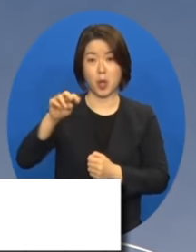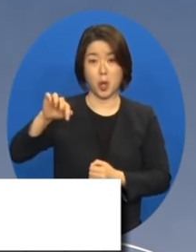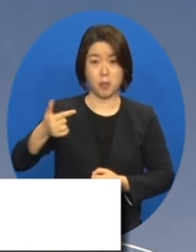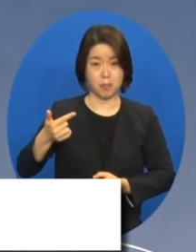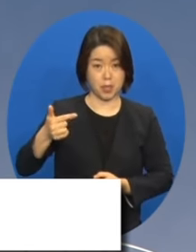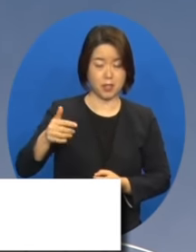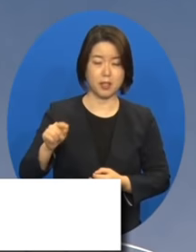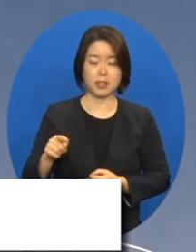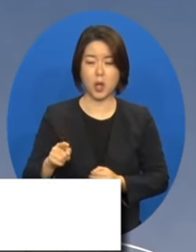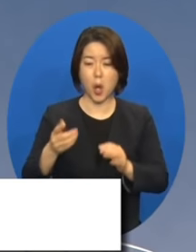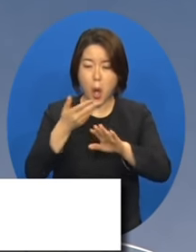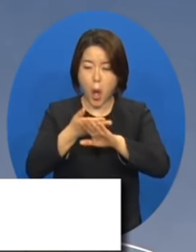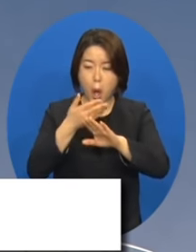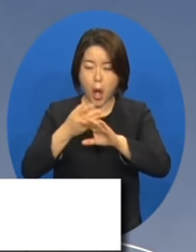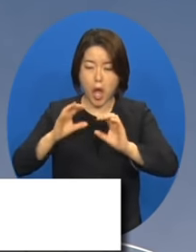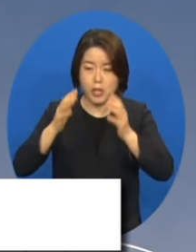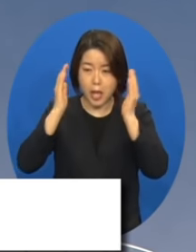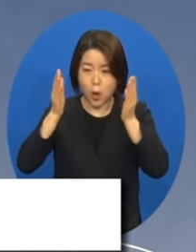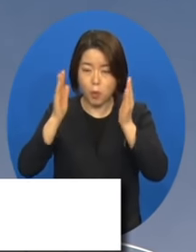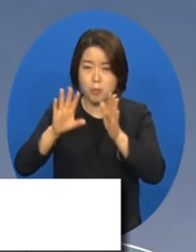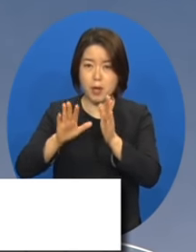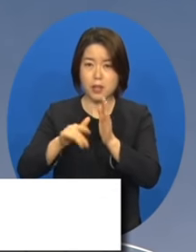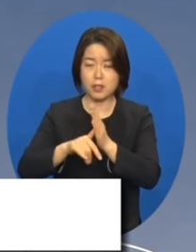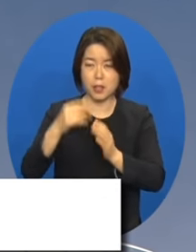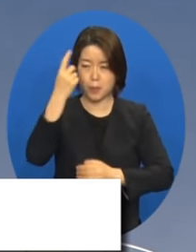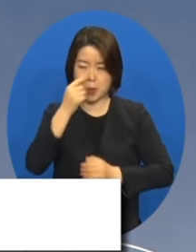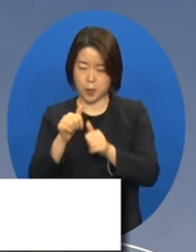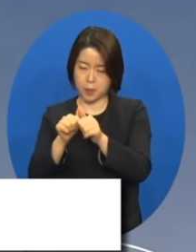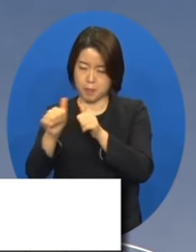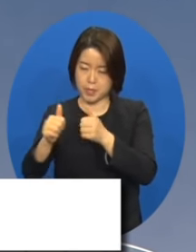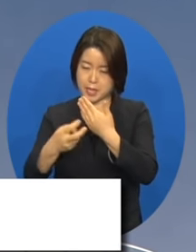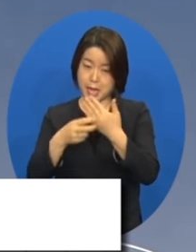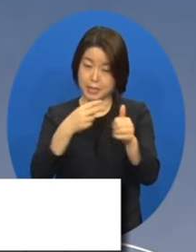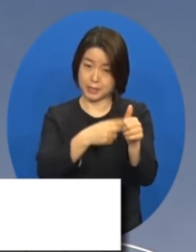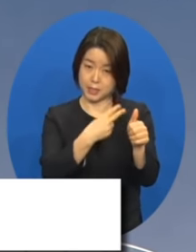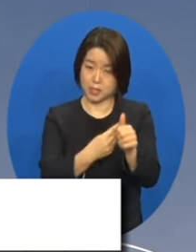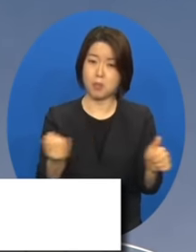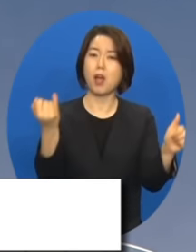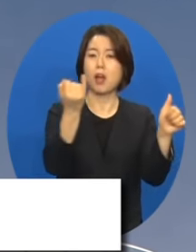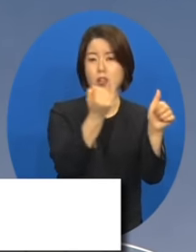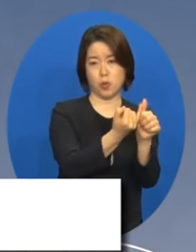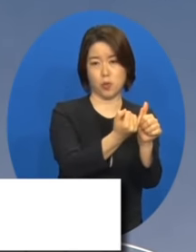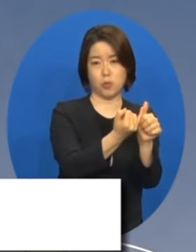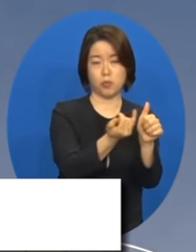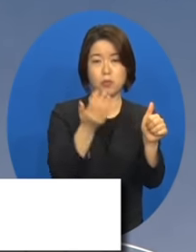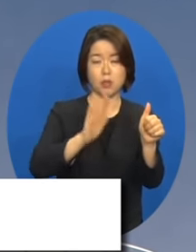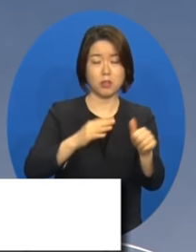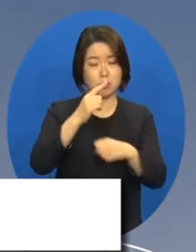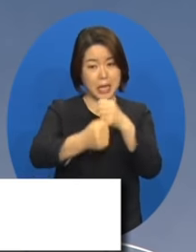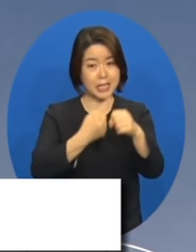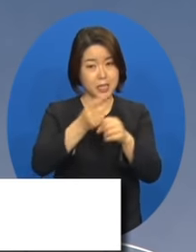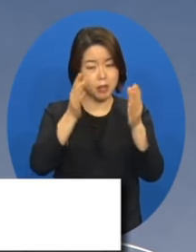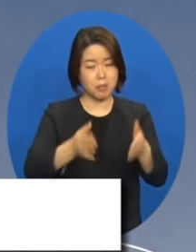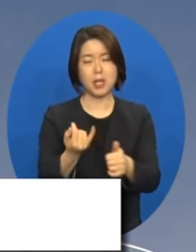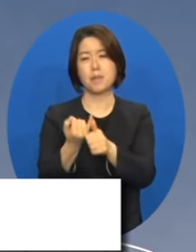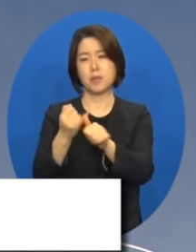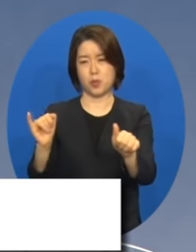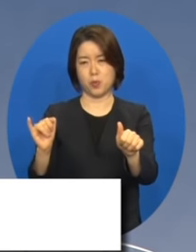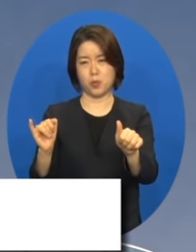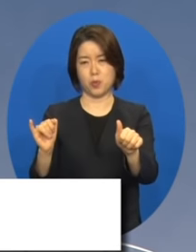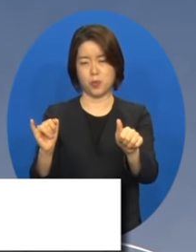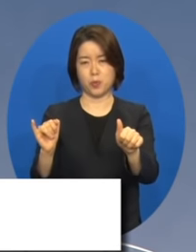인물이 잘 생긴 의사와 결혼을 했습니다 그러나 일 년만에 이윤을 했습니다 그리고